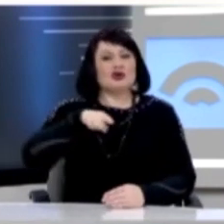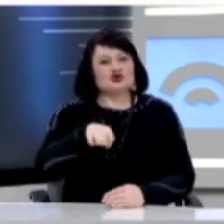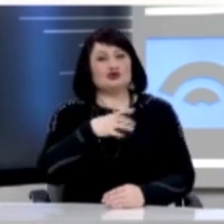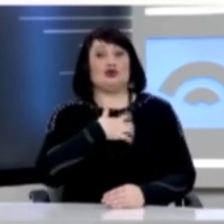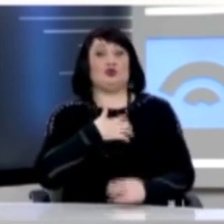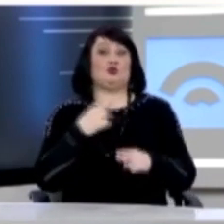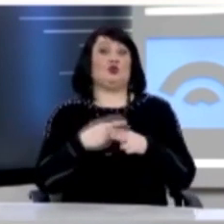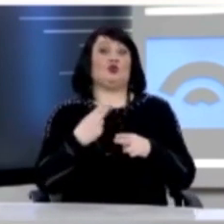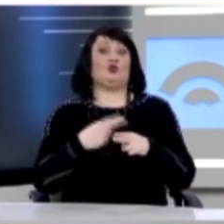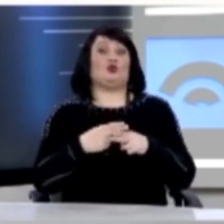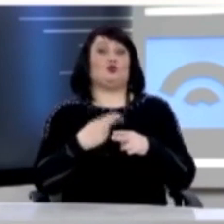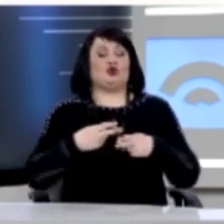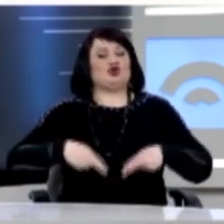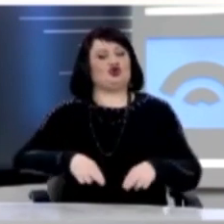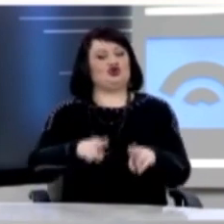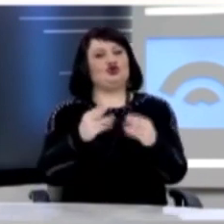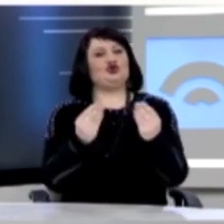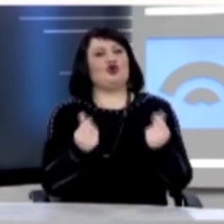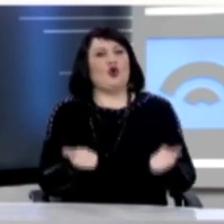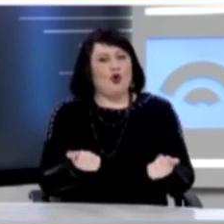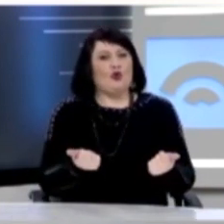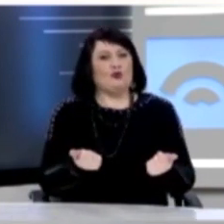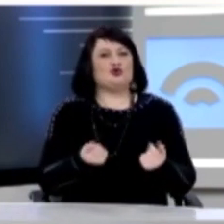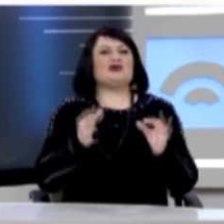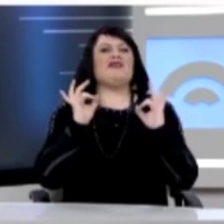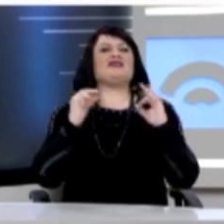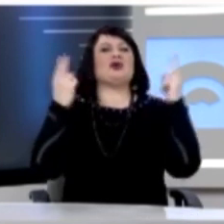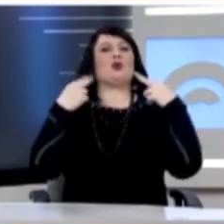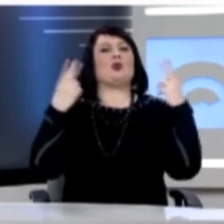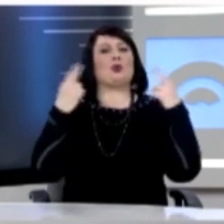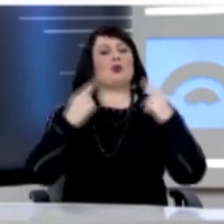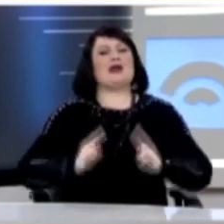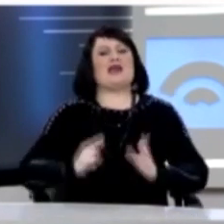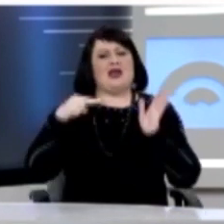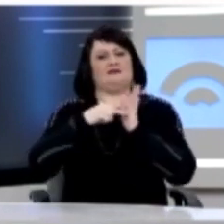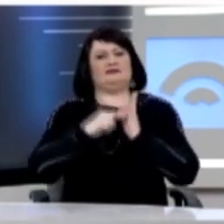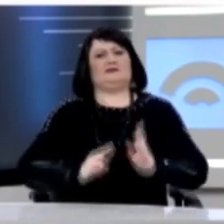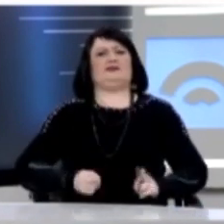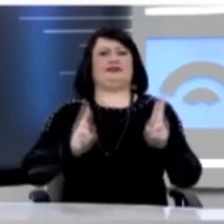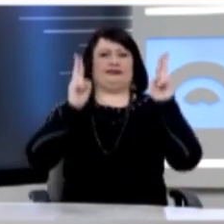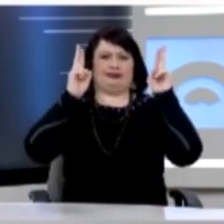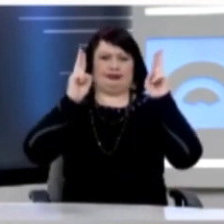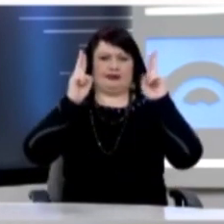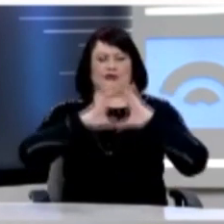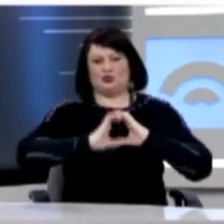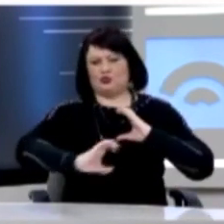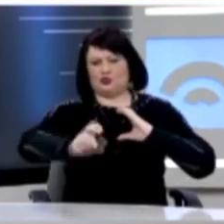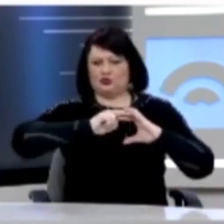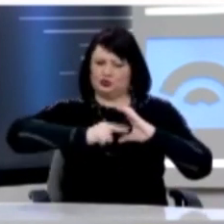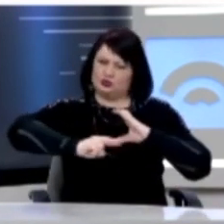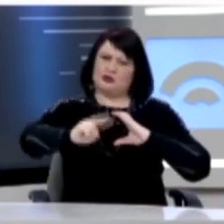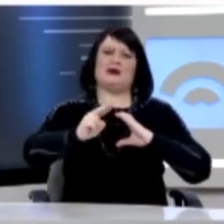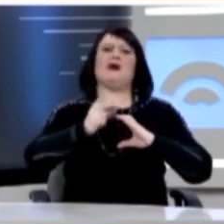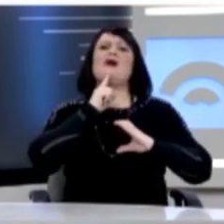στρατηγική σημασίας διάδρομο για την προμήθεια αερίου και ηλεκτρικής ενέργειας μέσω υποδομών αερίου όπως